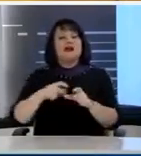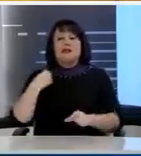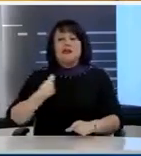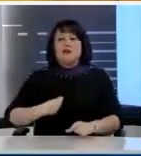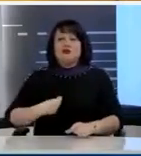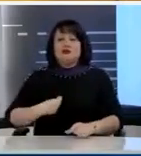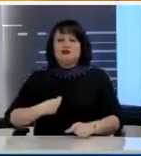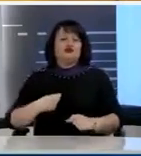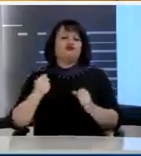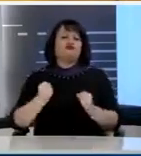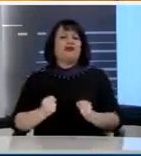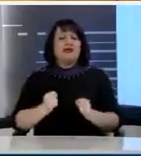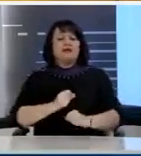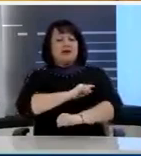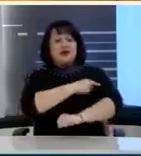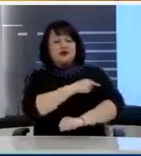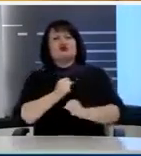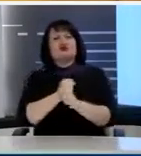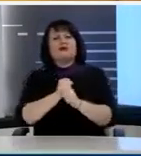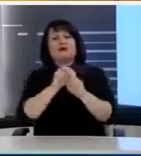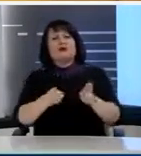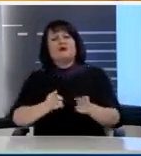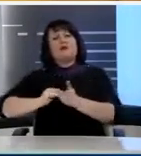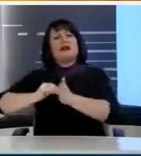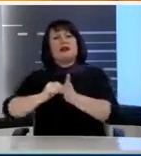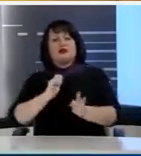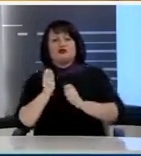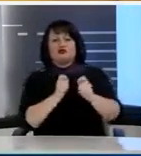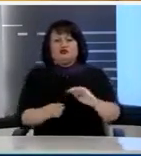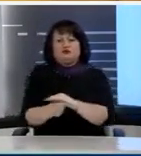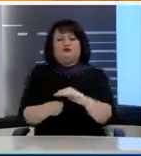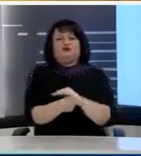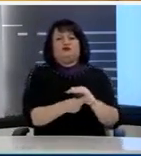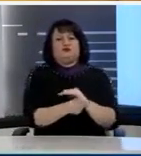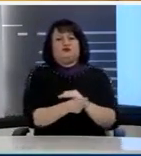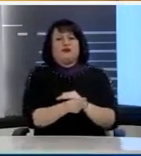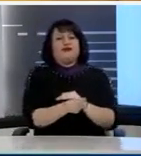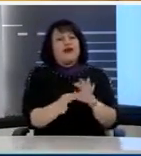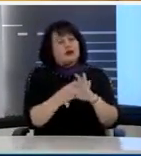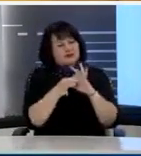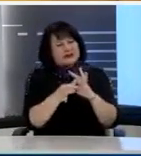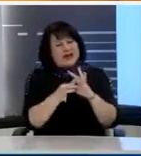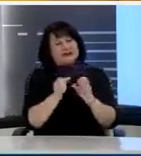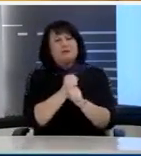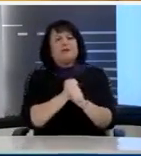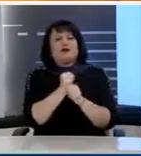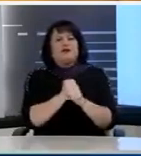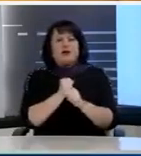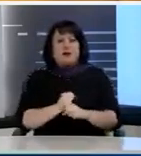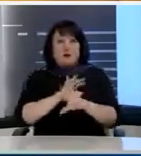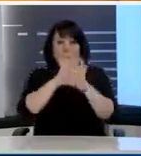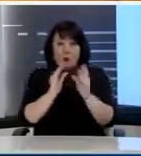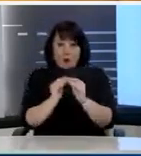δημόσιους λειτουργούς, δηλαδή γιατρούς, φαρμακοποιούς και υπαλλήλους που εμπλέκονταν στην πολιτική του φαρμάκου. Αυτά τα